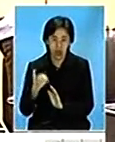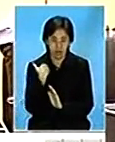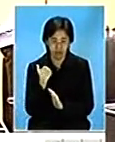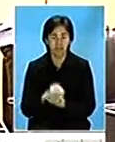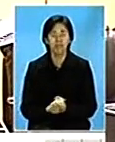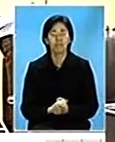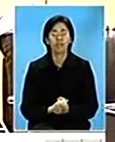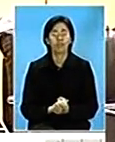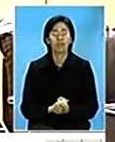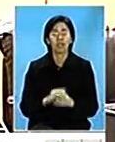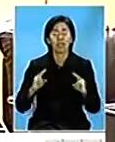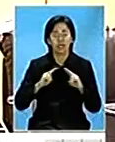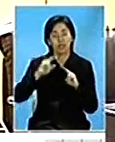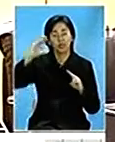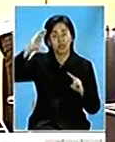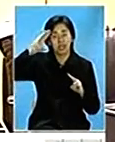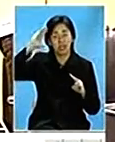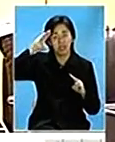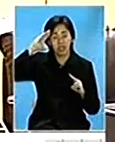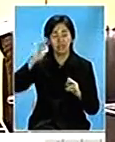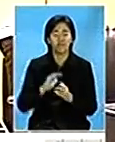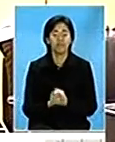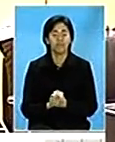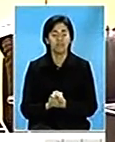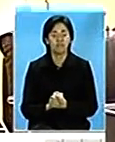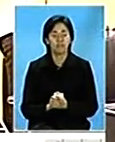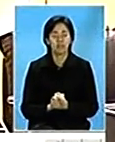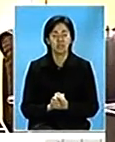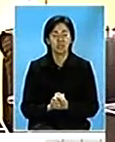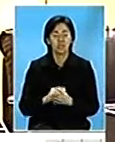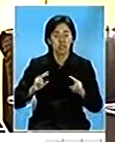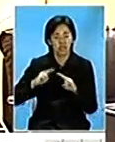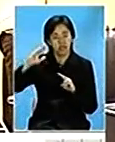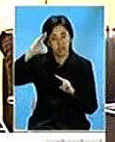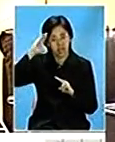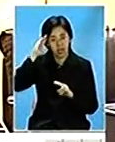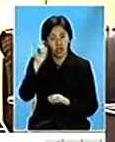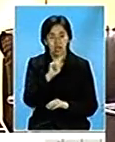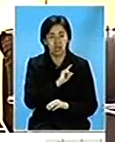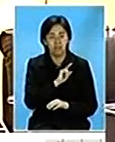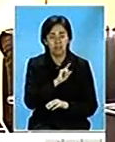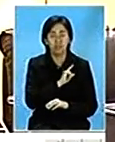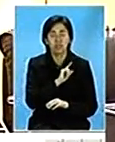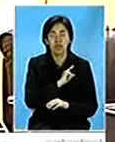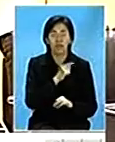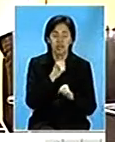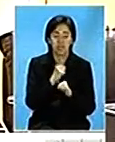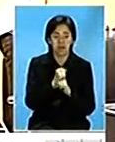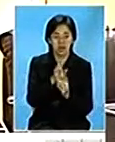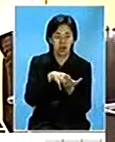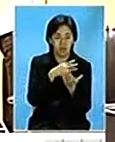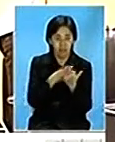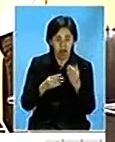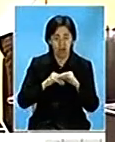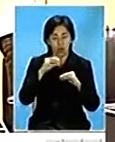สำหรับกระทรวงกลาโหมนั้นได้รับมอบหมายรับผิดชอบงานแผนโครงการพื้น